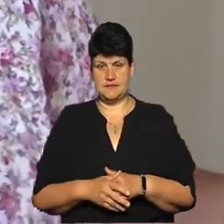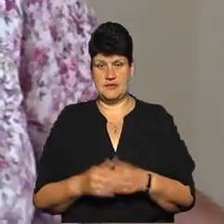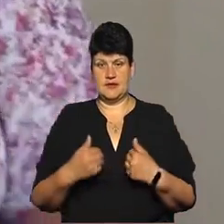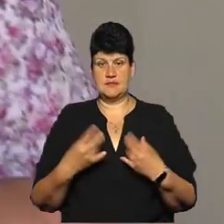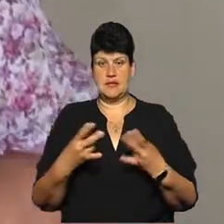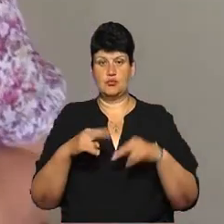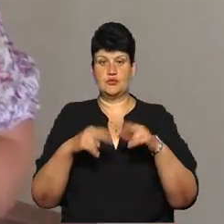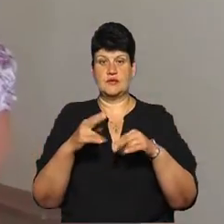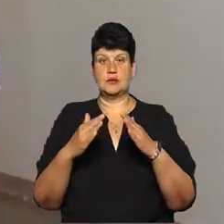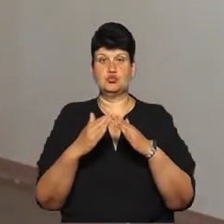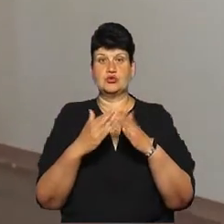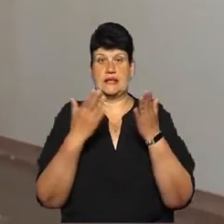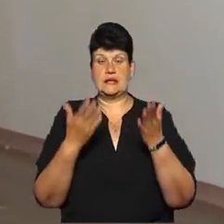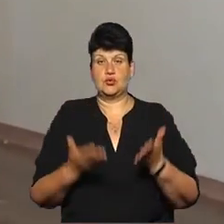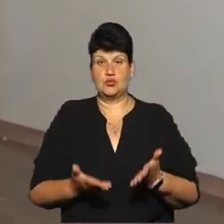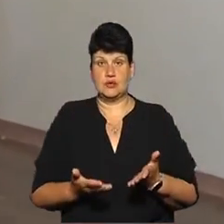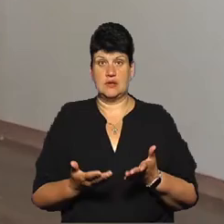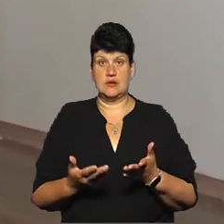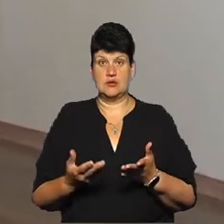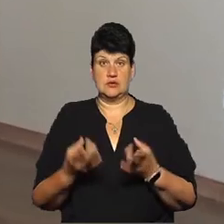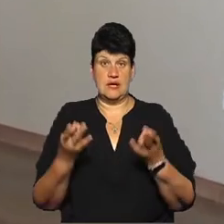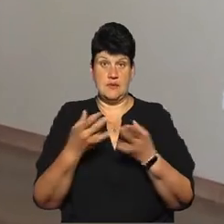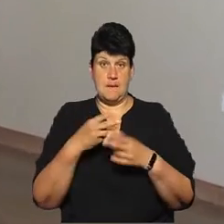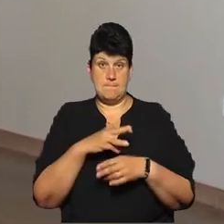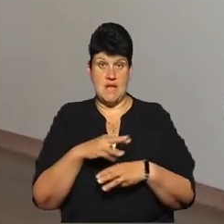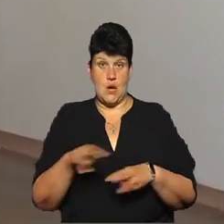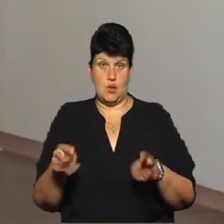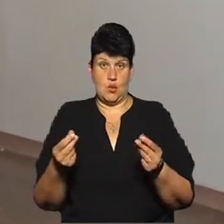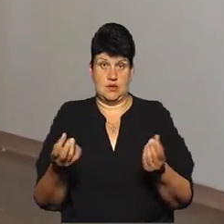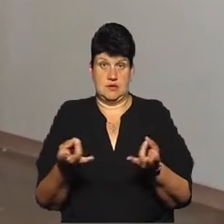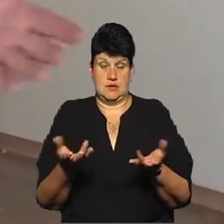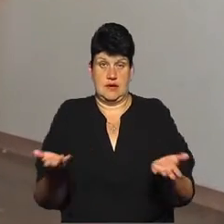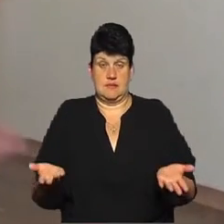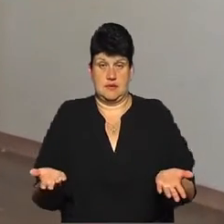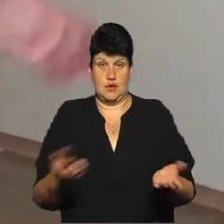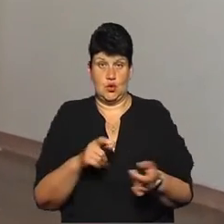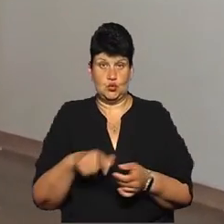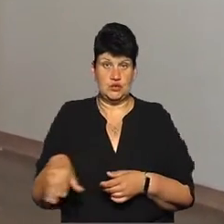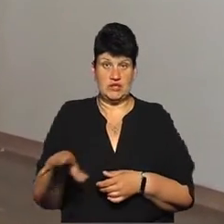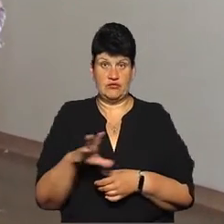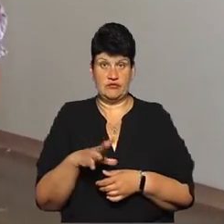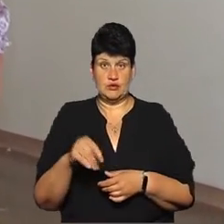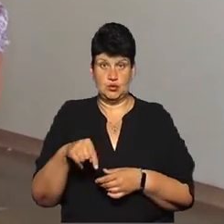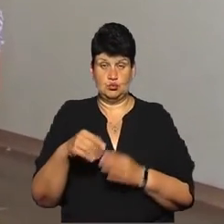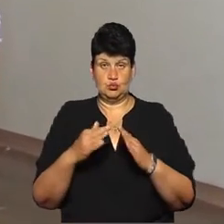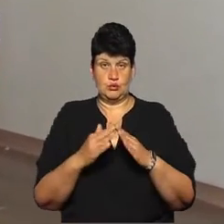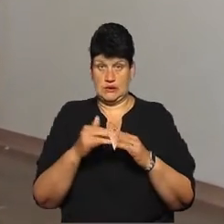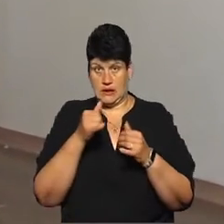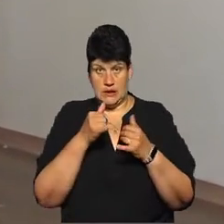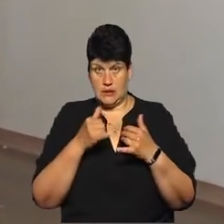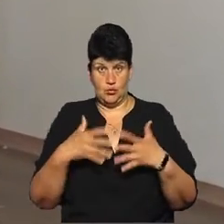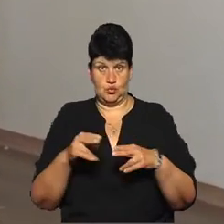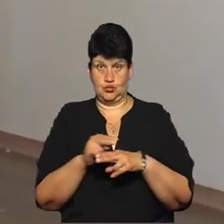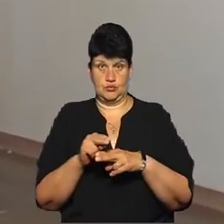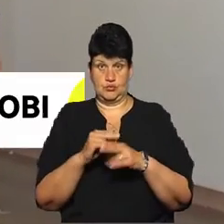відбудувати будинок, а відбудувати будинок тут треба мільйони. Тут мільйони треба. Ну і люди всі, жильці цього будинку не в силі так, щоб відремонтувати